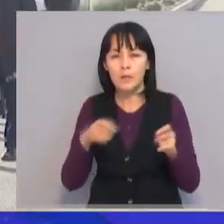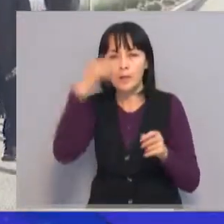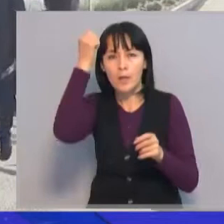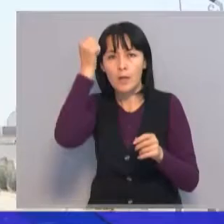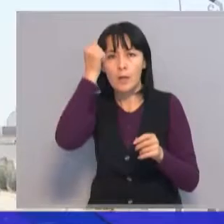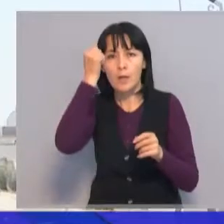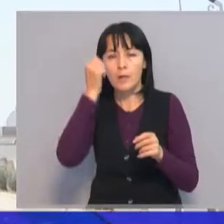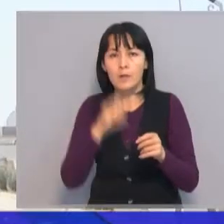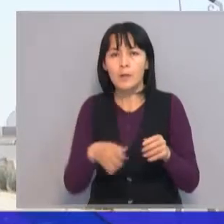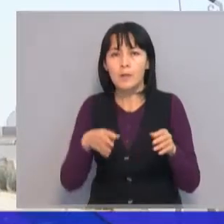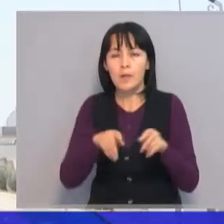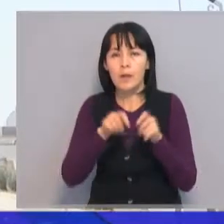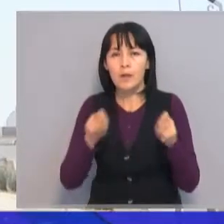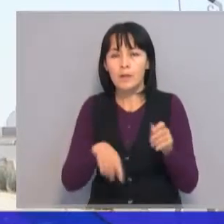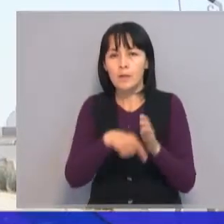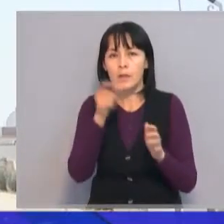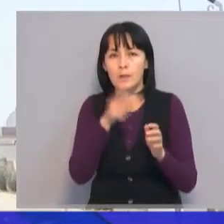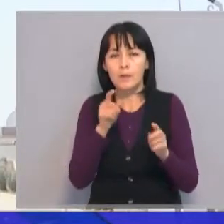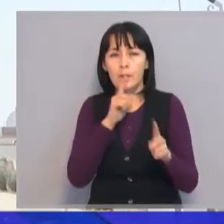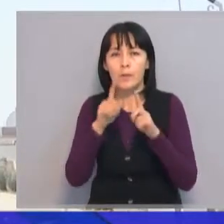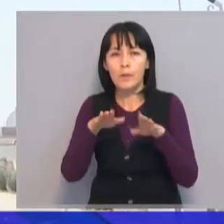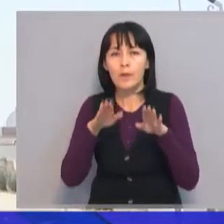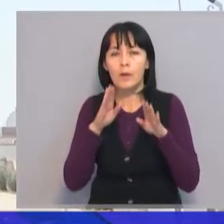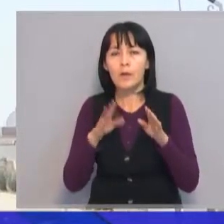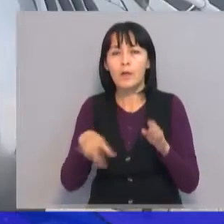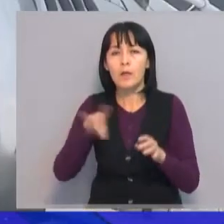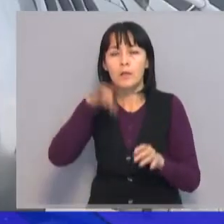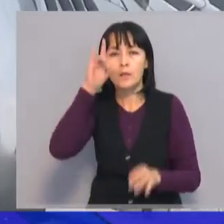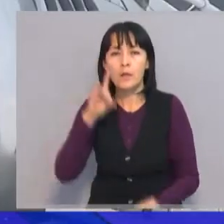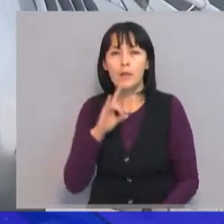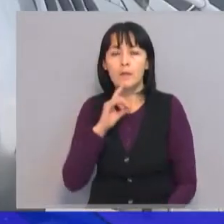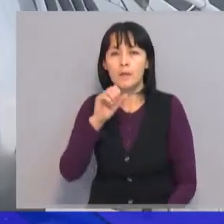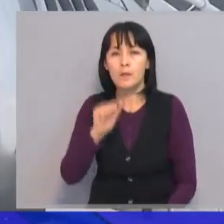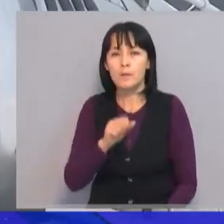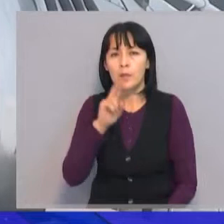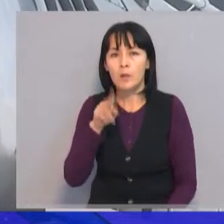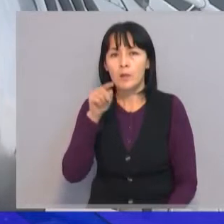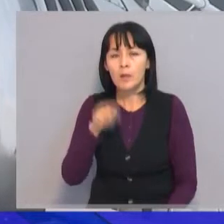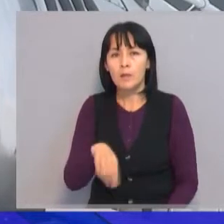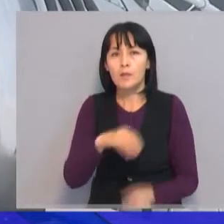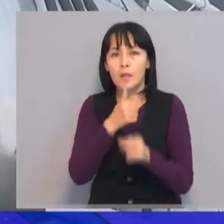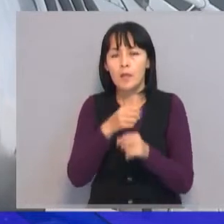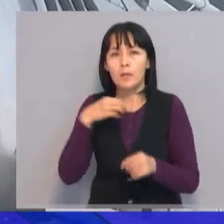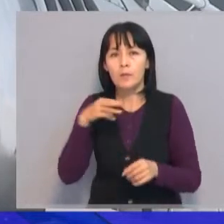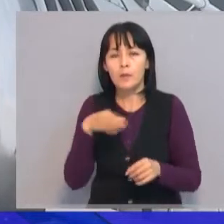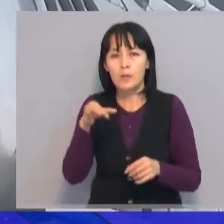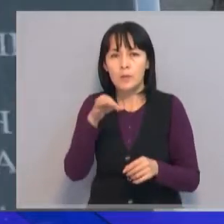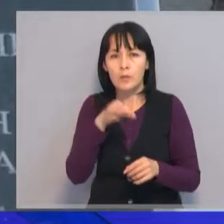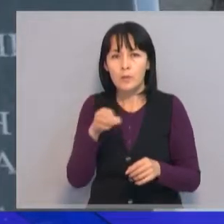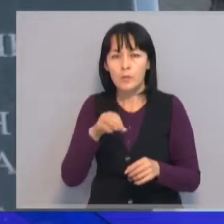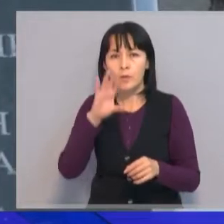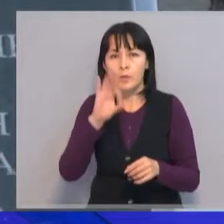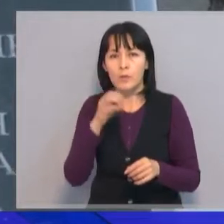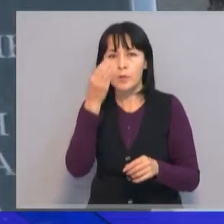памятника красную ленту перерезали депутаты Сената парламента Республики Казахстан Алимжан Куртаев и аким Туркестанской области Умирзак